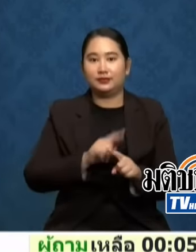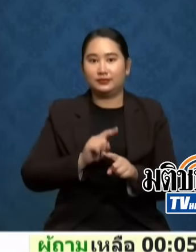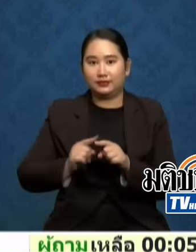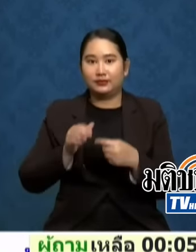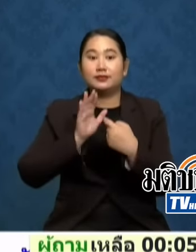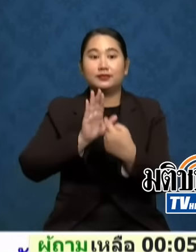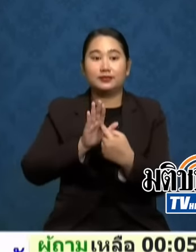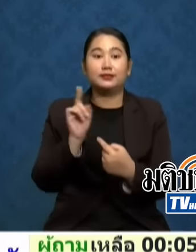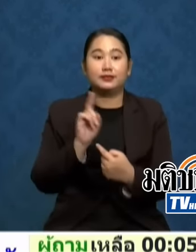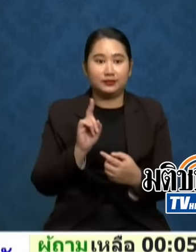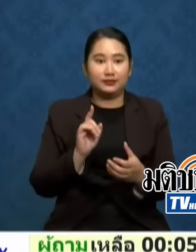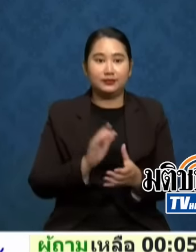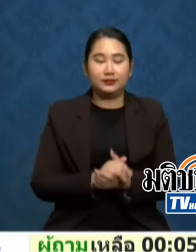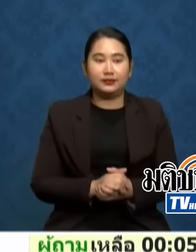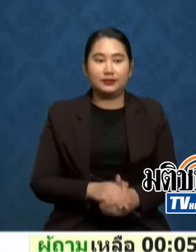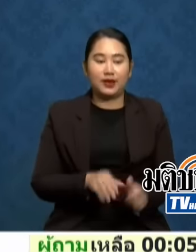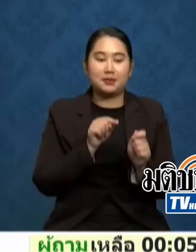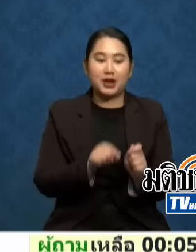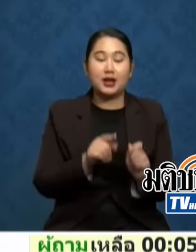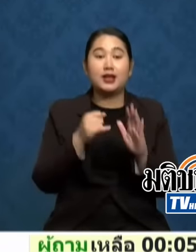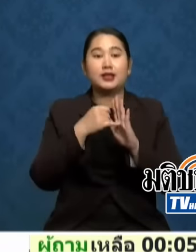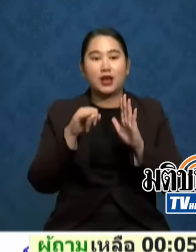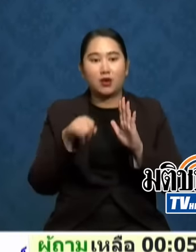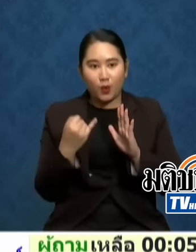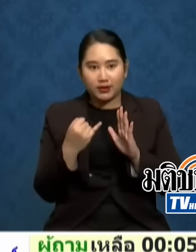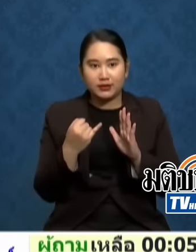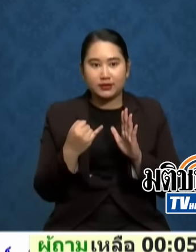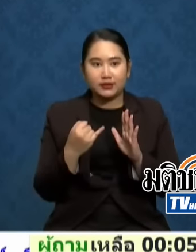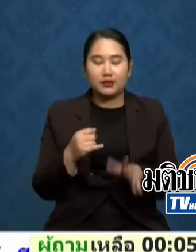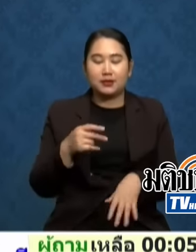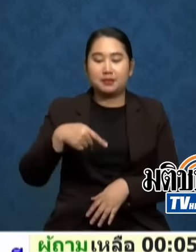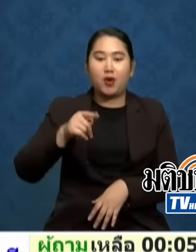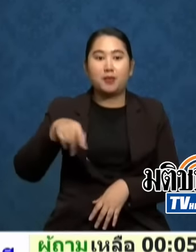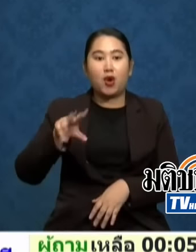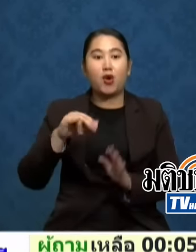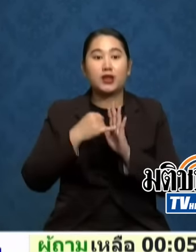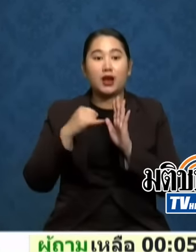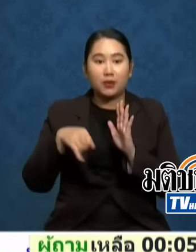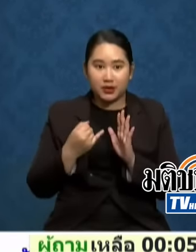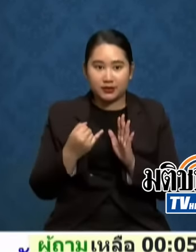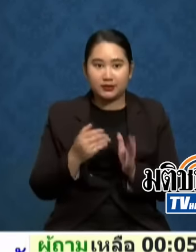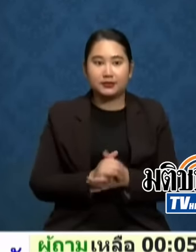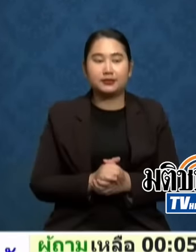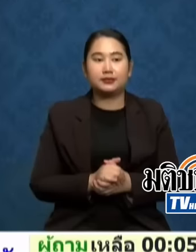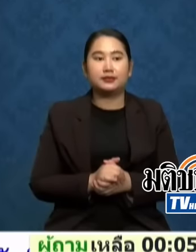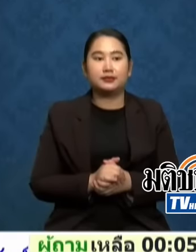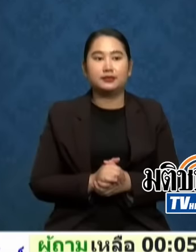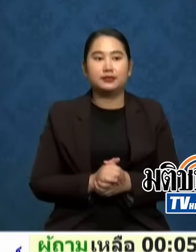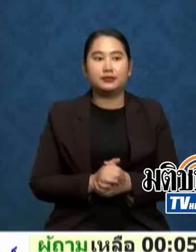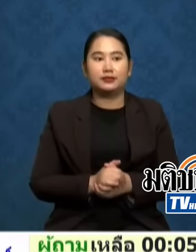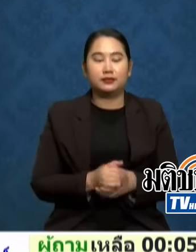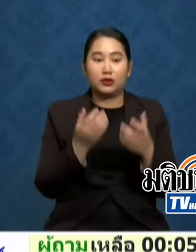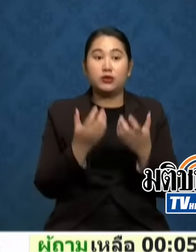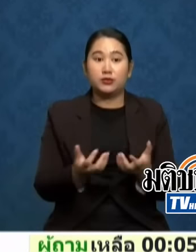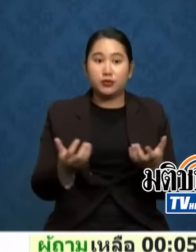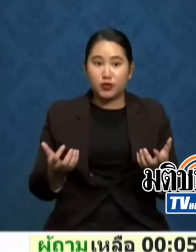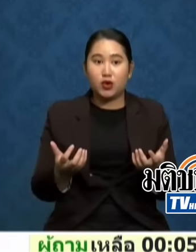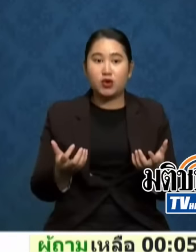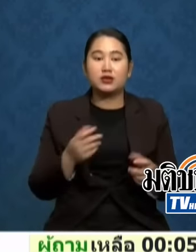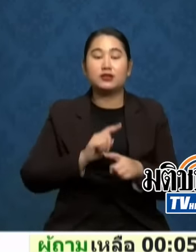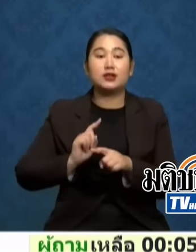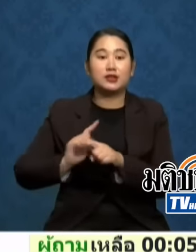างเช่นทางอำเภอทางจังหวัดนะครับปภ.จังหวัดนะครับแล้วก็มีเครื่องมืออุปก